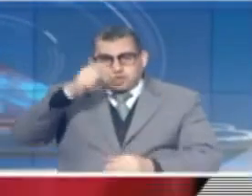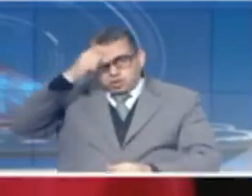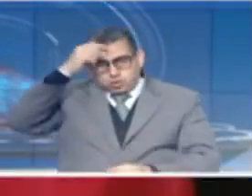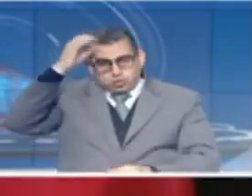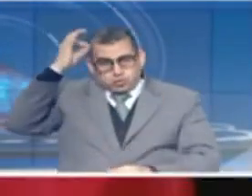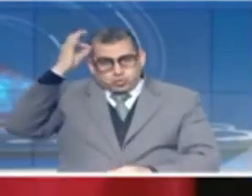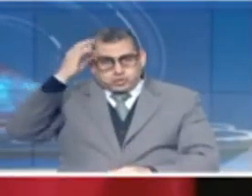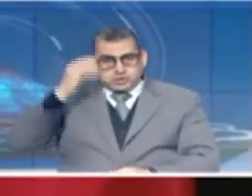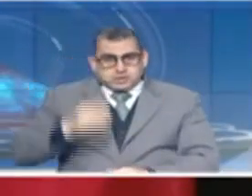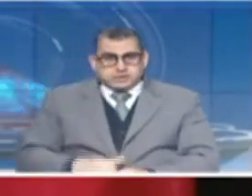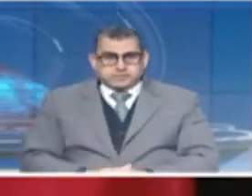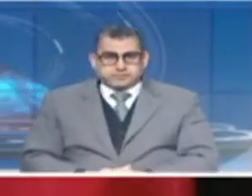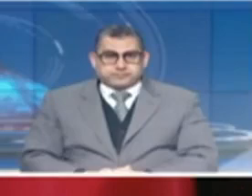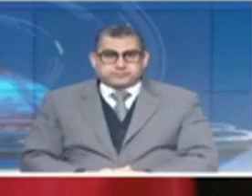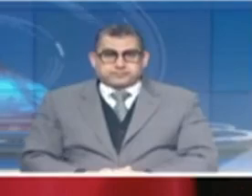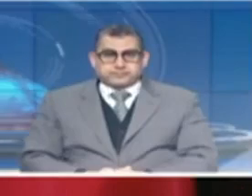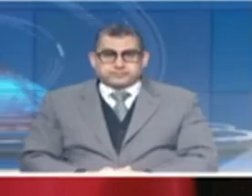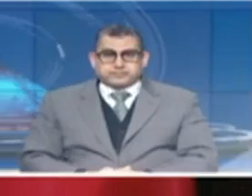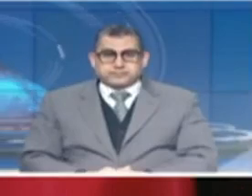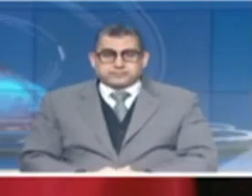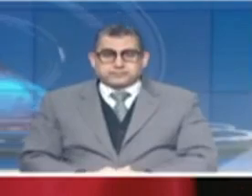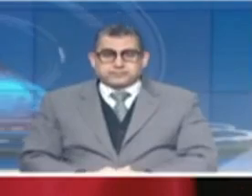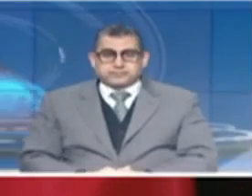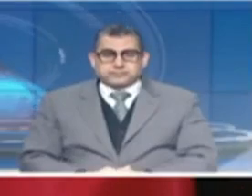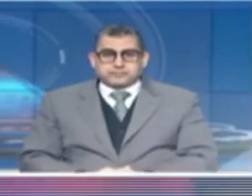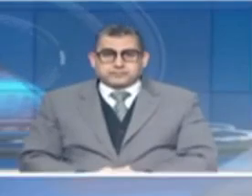في البلاد.